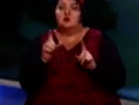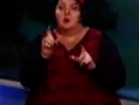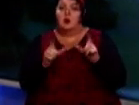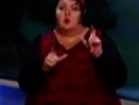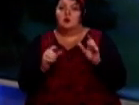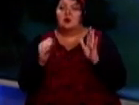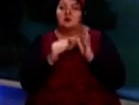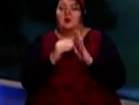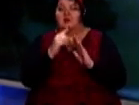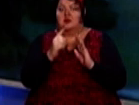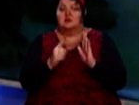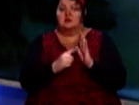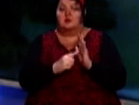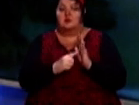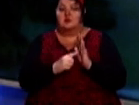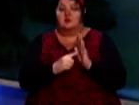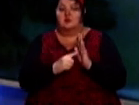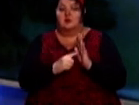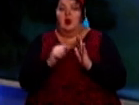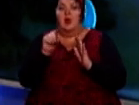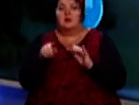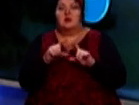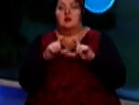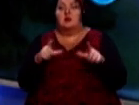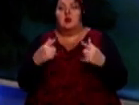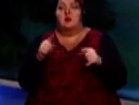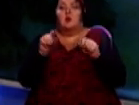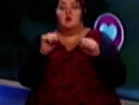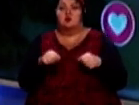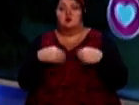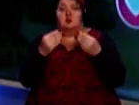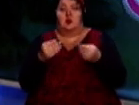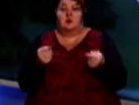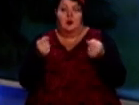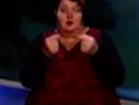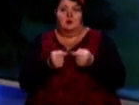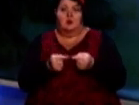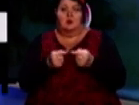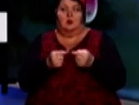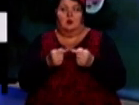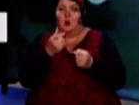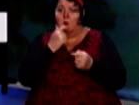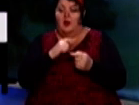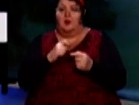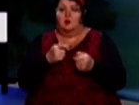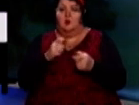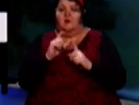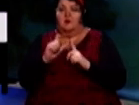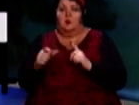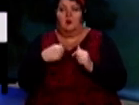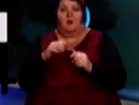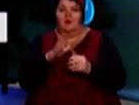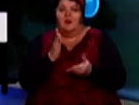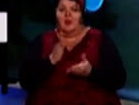ставили запитання, скажімо, в тій інстанції, де їм можуть дати коректну відповідь. Я не є розпорядником